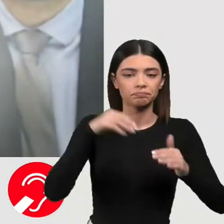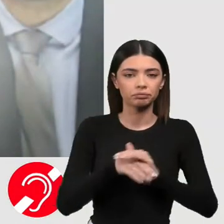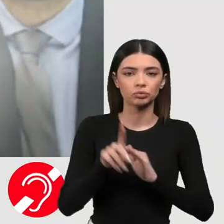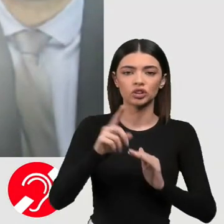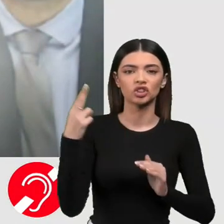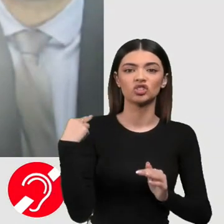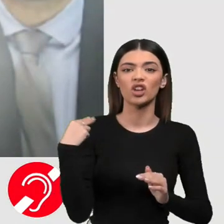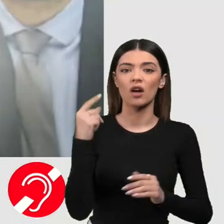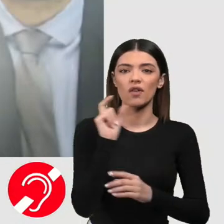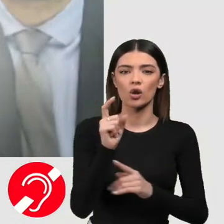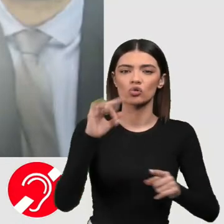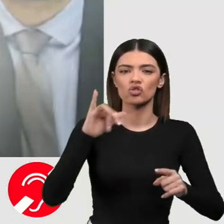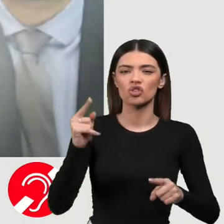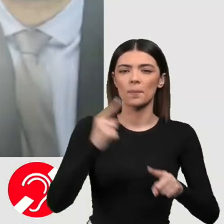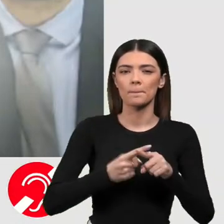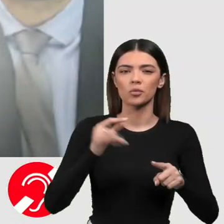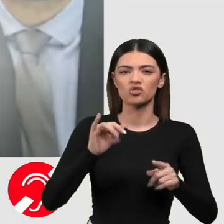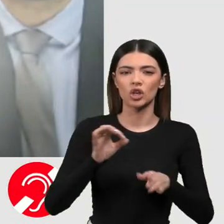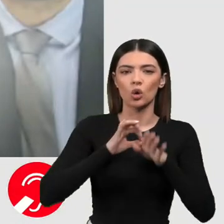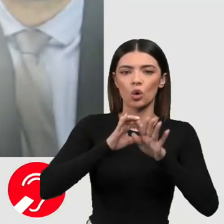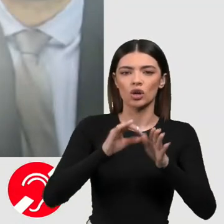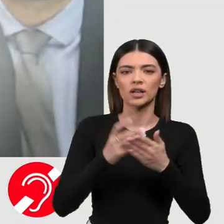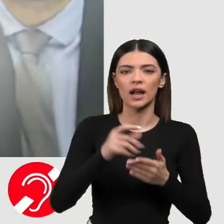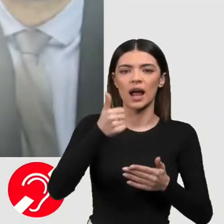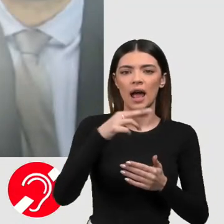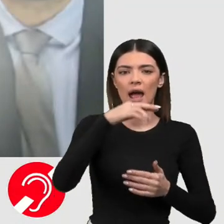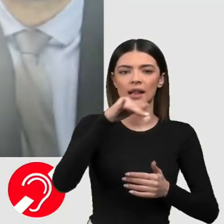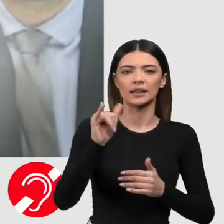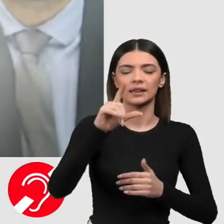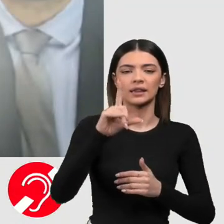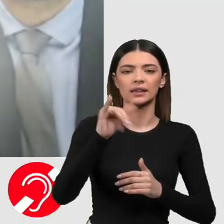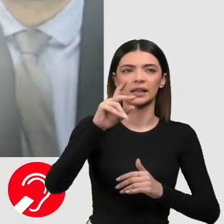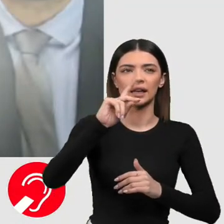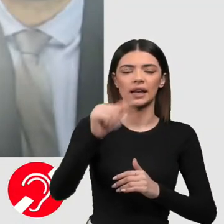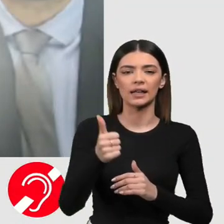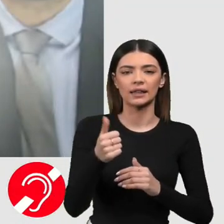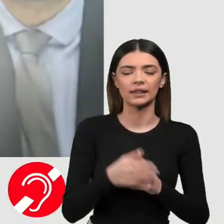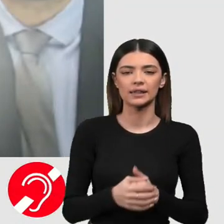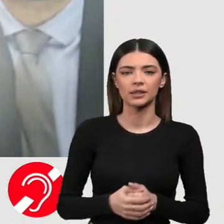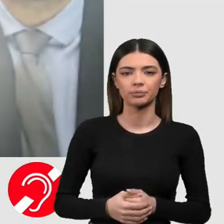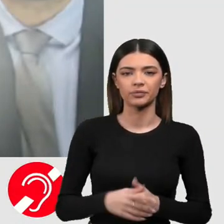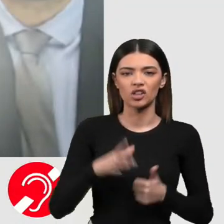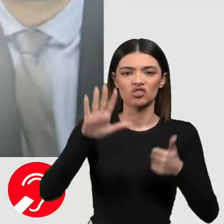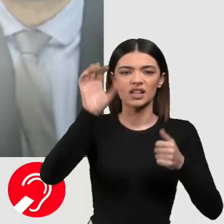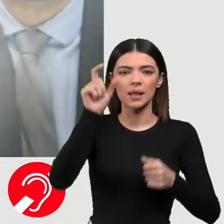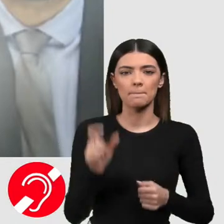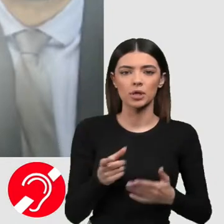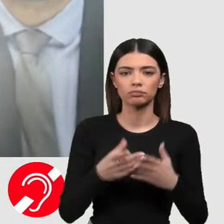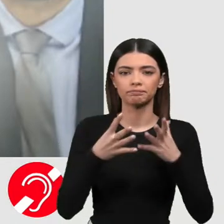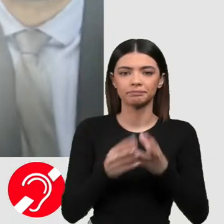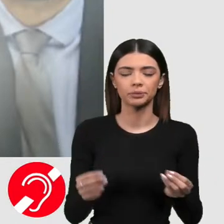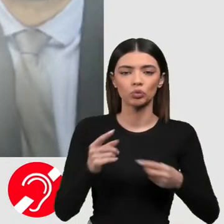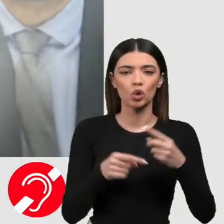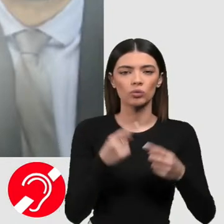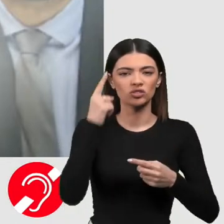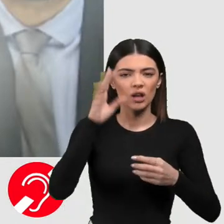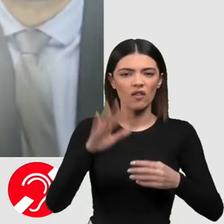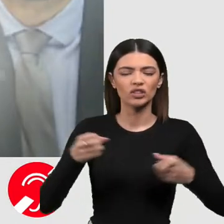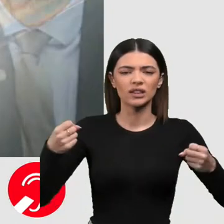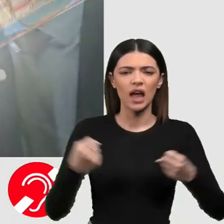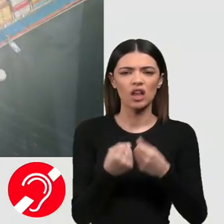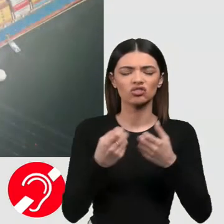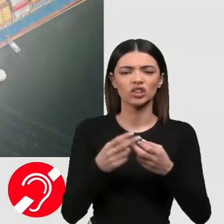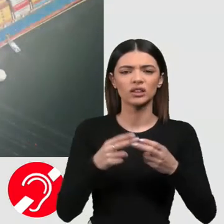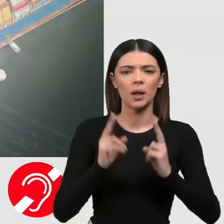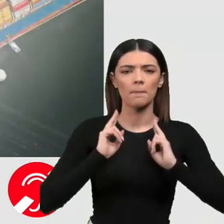instituție, inclusiv al directorului executiv, precum și al directorilor adjunți, printre care și Andrei Lință. Iar 6 persoane sunt dispărute